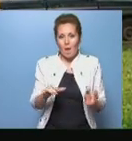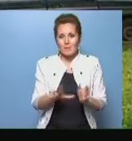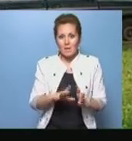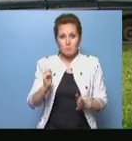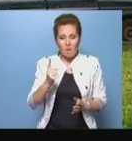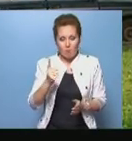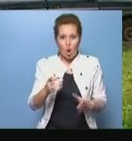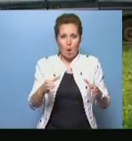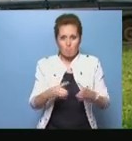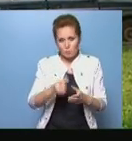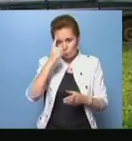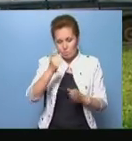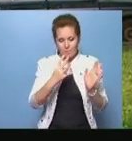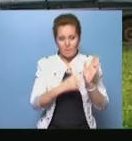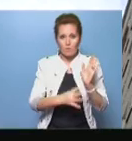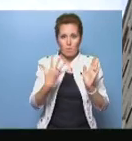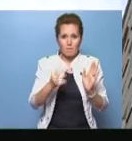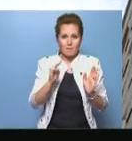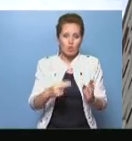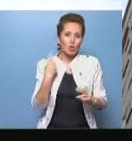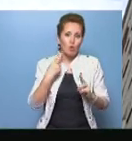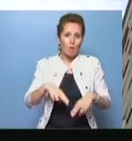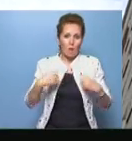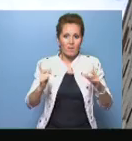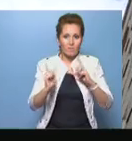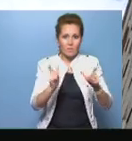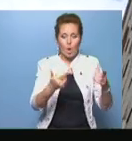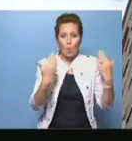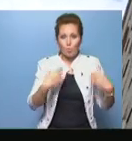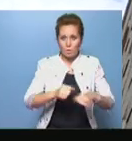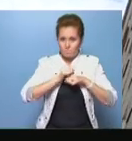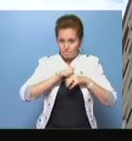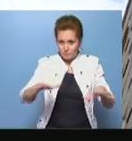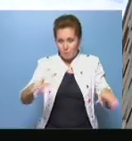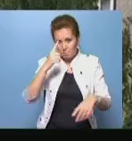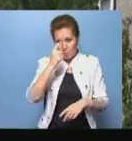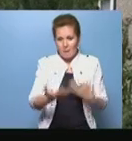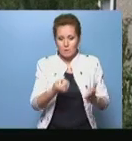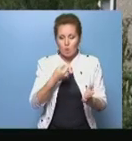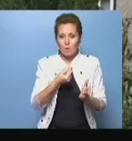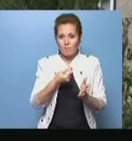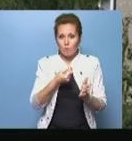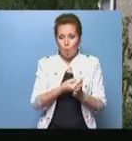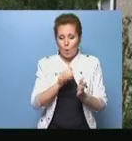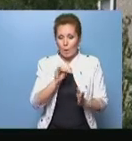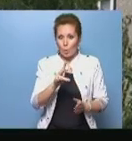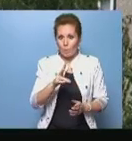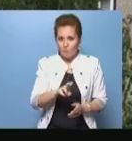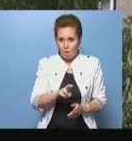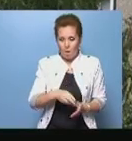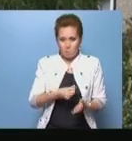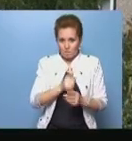что 95 тысяч долговых квитанций уже разосланы и предупредили, если оплата не поступит в июне, 1000